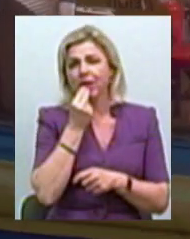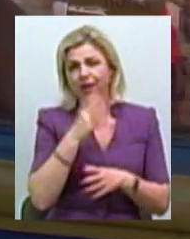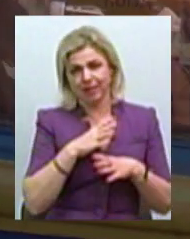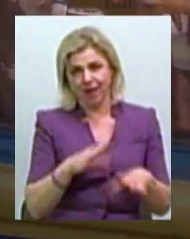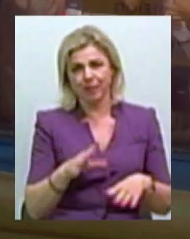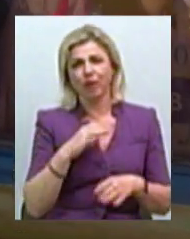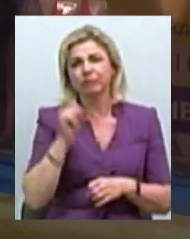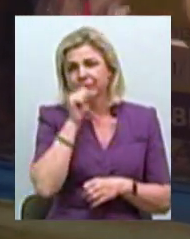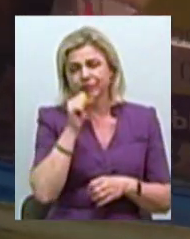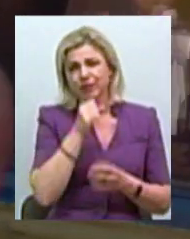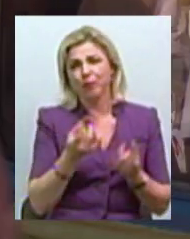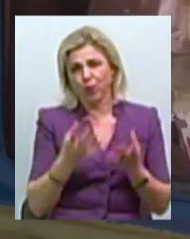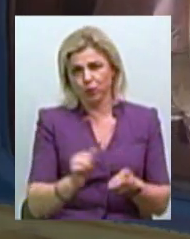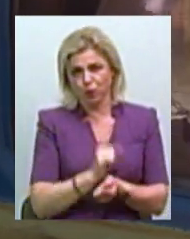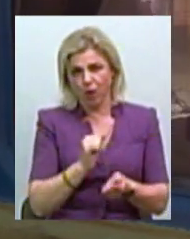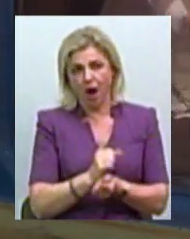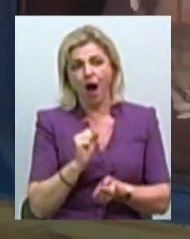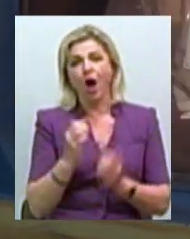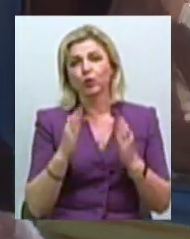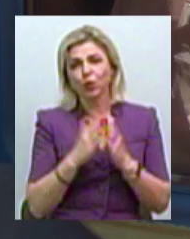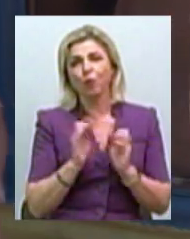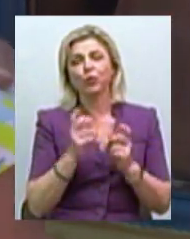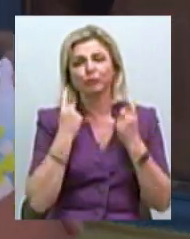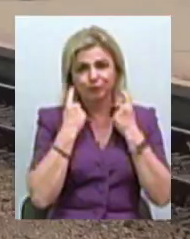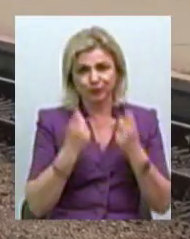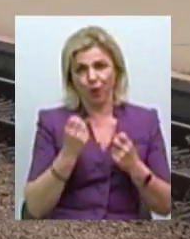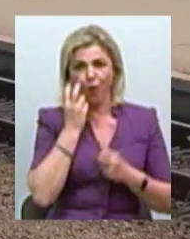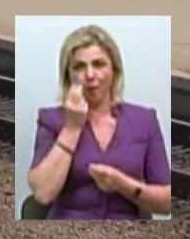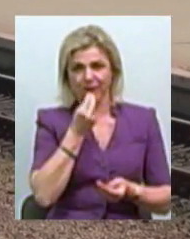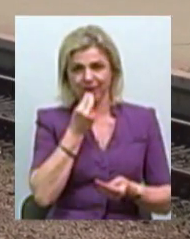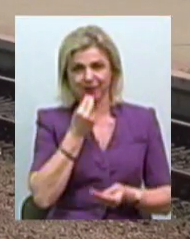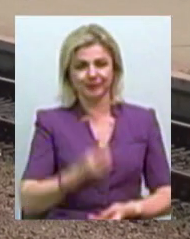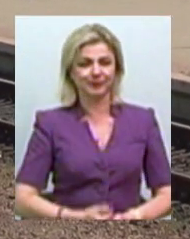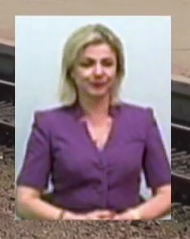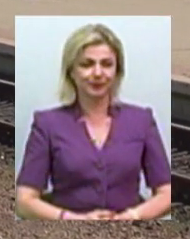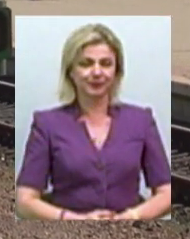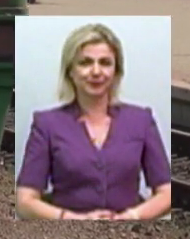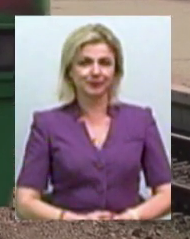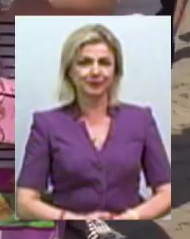в сухом'ятку. А вдома зараз буде шикарний, як то кажуть, обід.